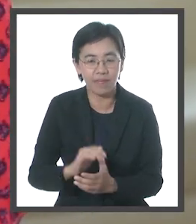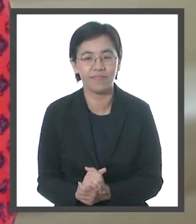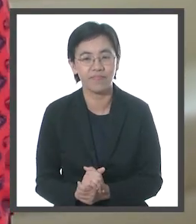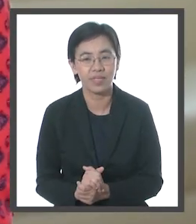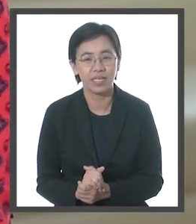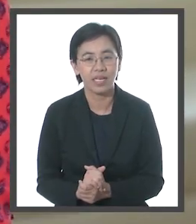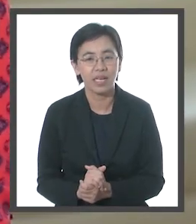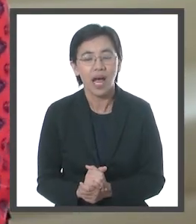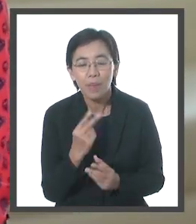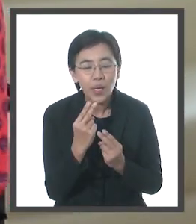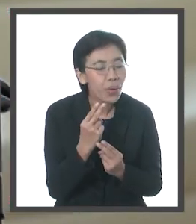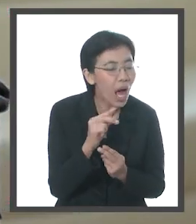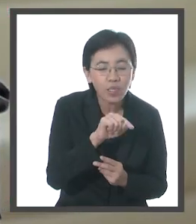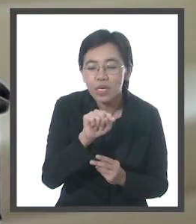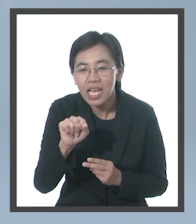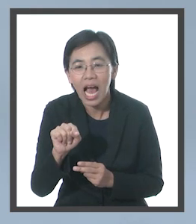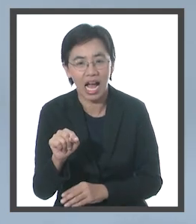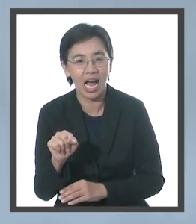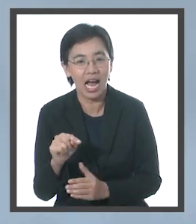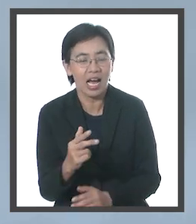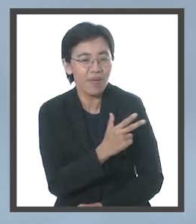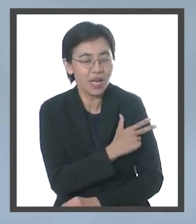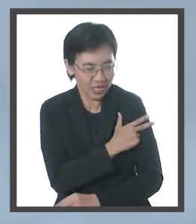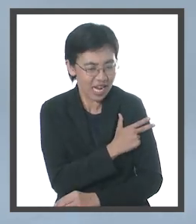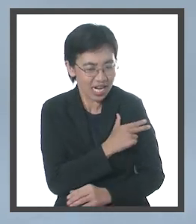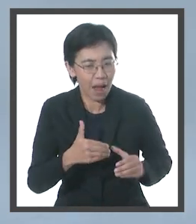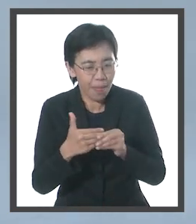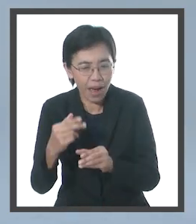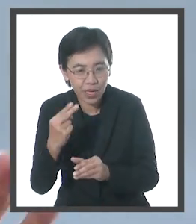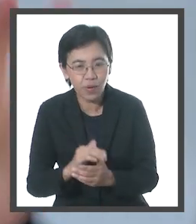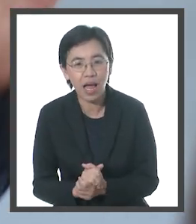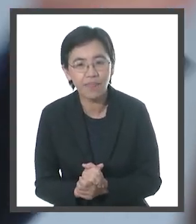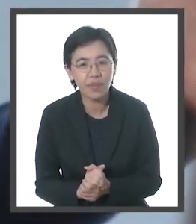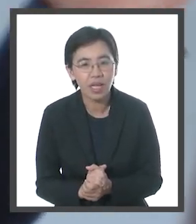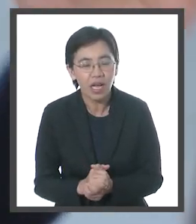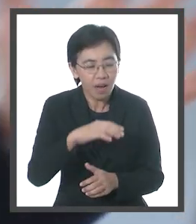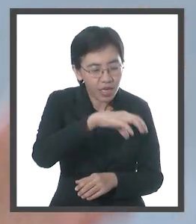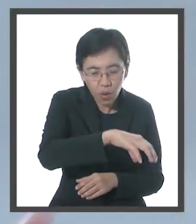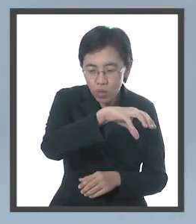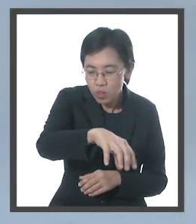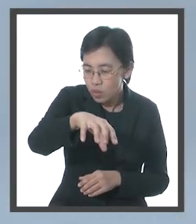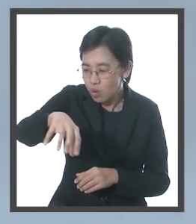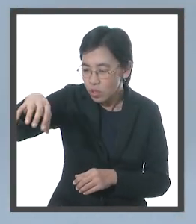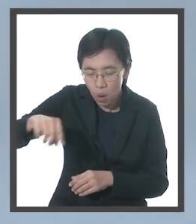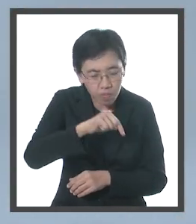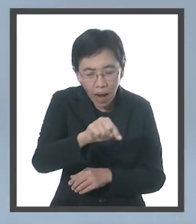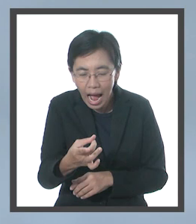มทั่วพื้นที่แห่งนี้ก็จะเป็นหน้าที่ของดร. สกฤตกา สกฤตกา ใช่ครับจะพาชมแต่ละโซนช้าๆอธิบายในรายละ